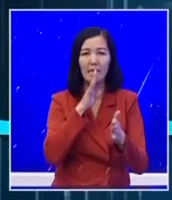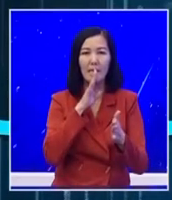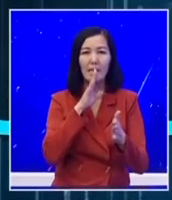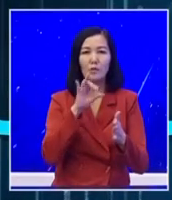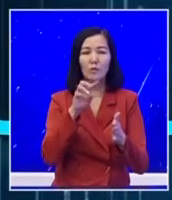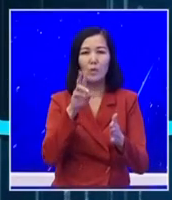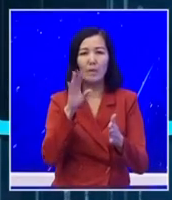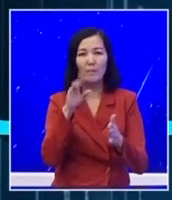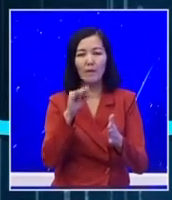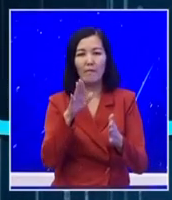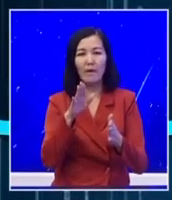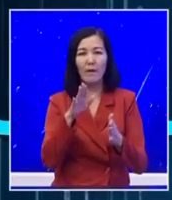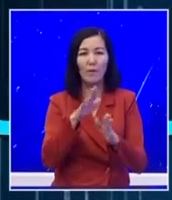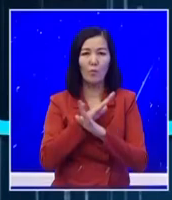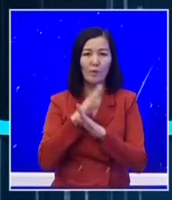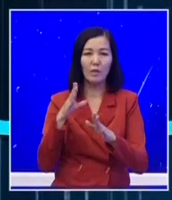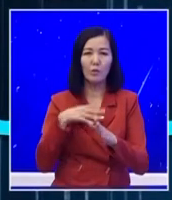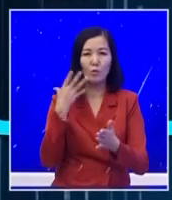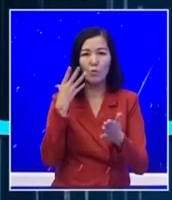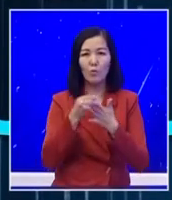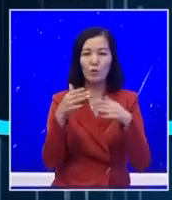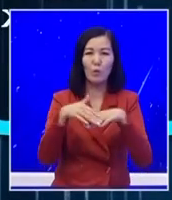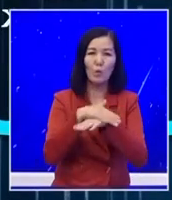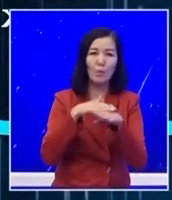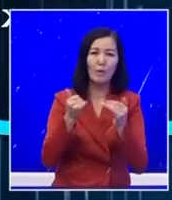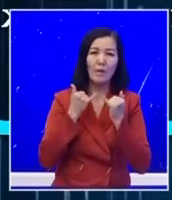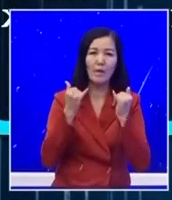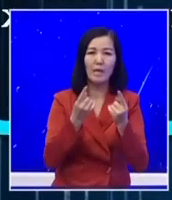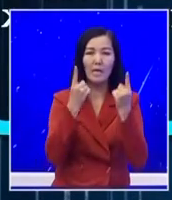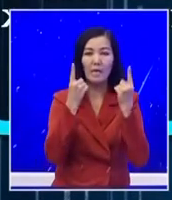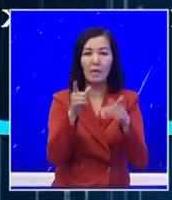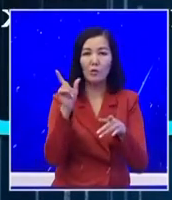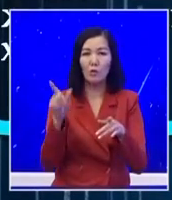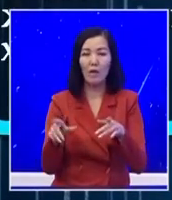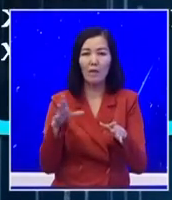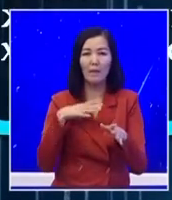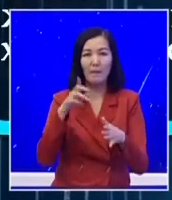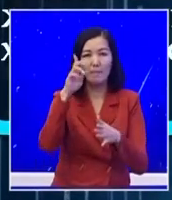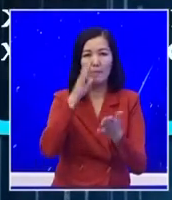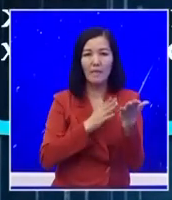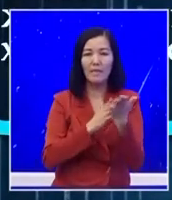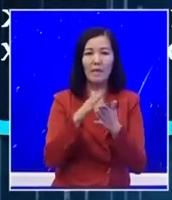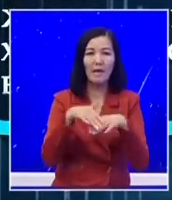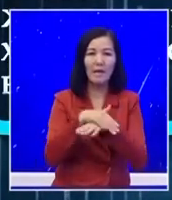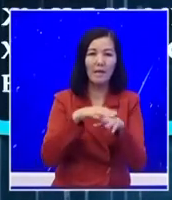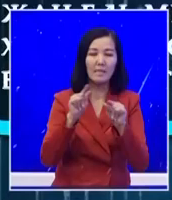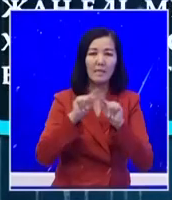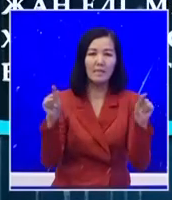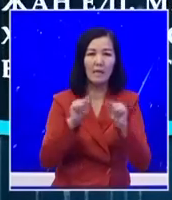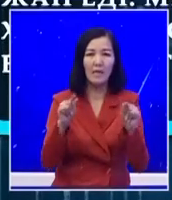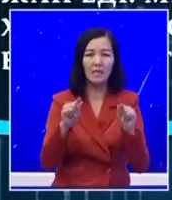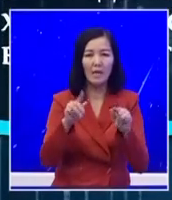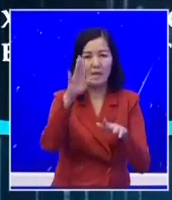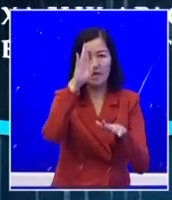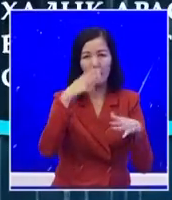өтті. Саналы ғұмырын ел мен жер мүддесіне арнаған ер тұлғалы жан еді. Мемлекеттік саясатты халық арасында